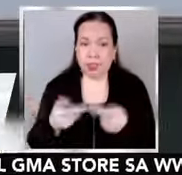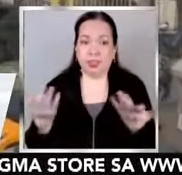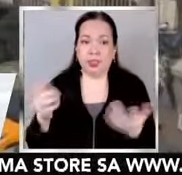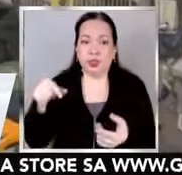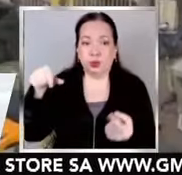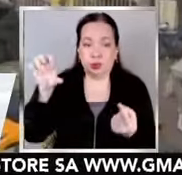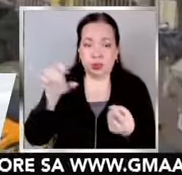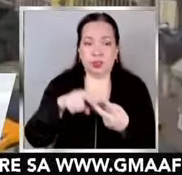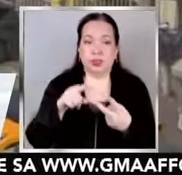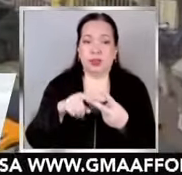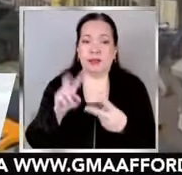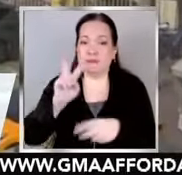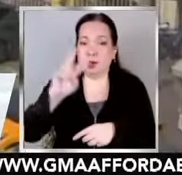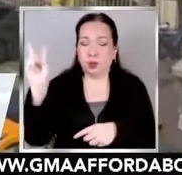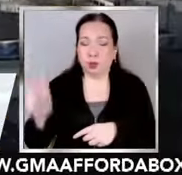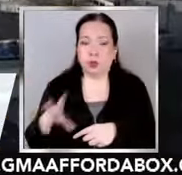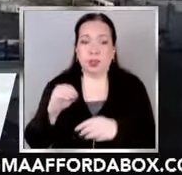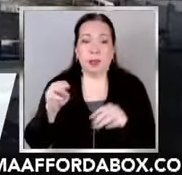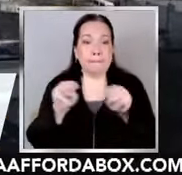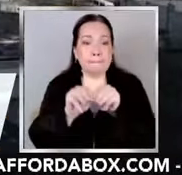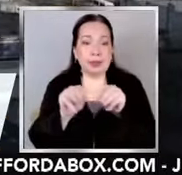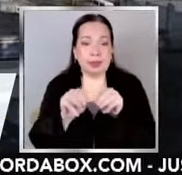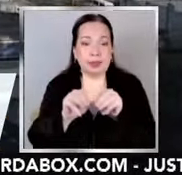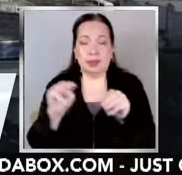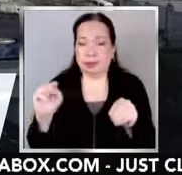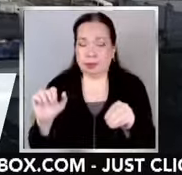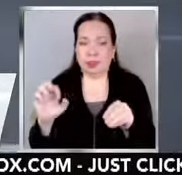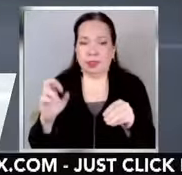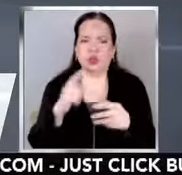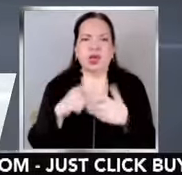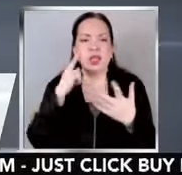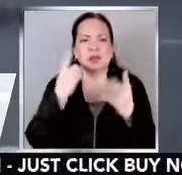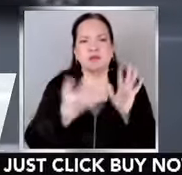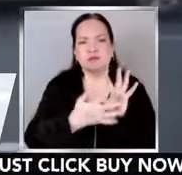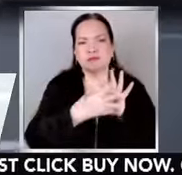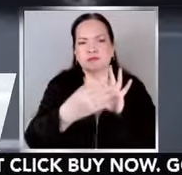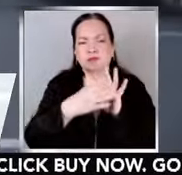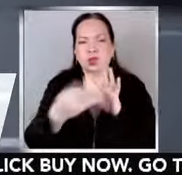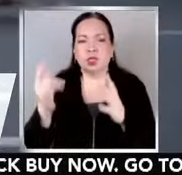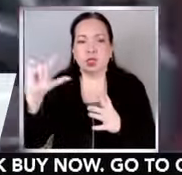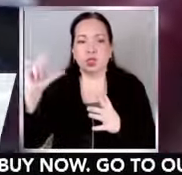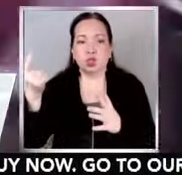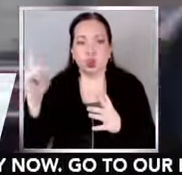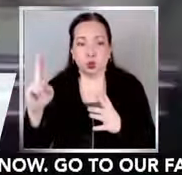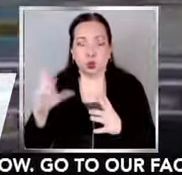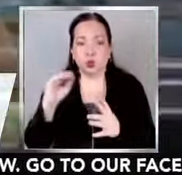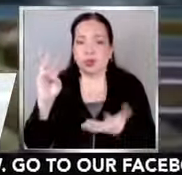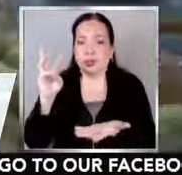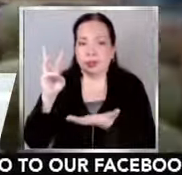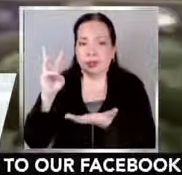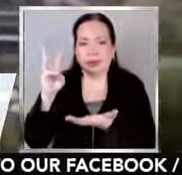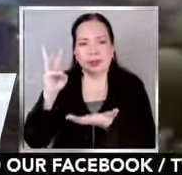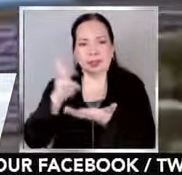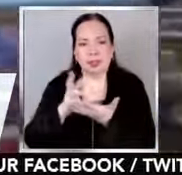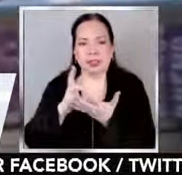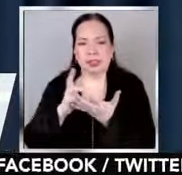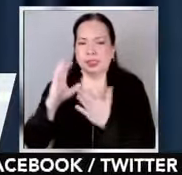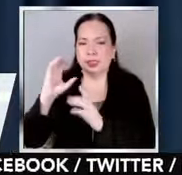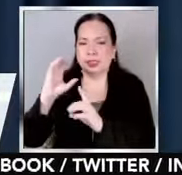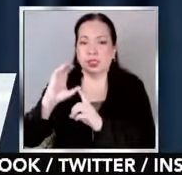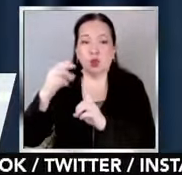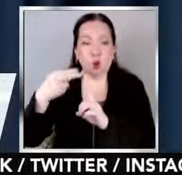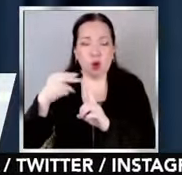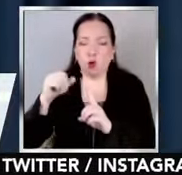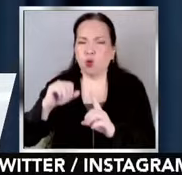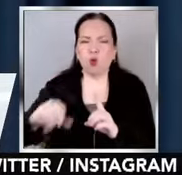Marikina na balak ipatupad sa lahat ng munisipyo at city hall sa buong bansa, pati sa ibang mga ahensya.